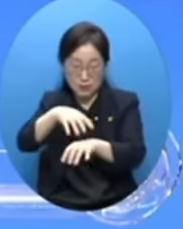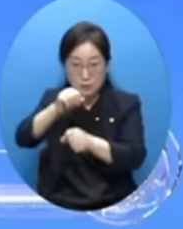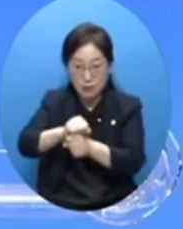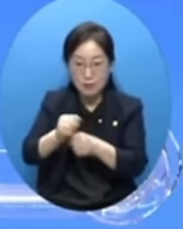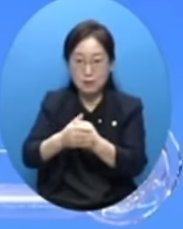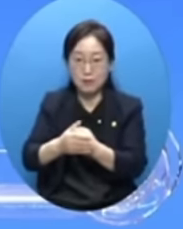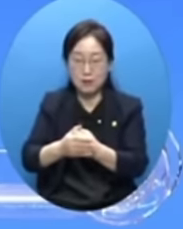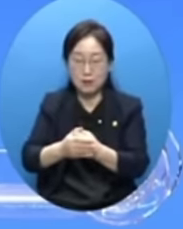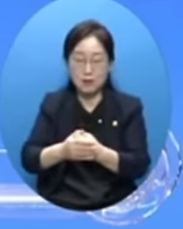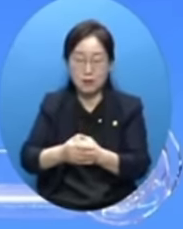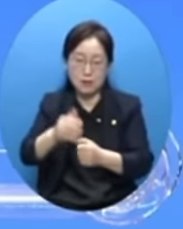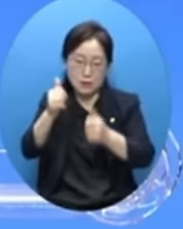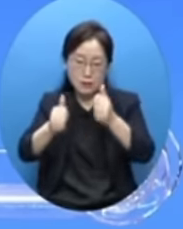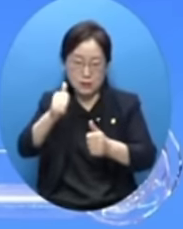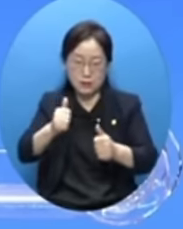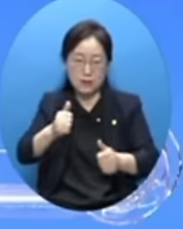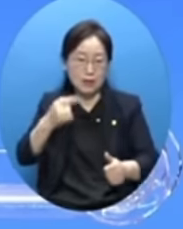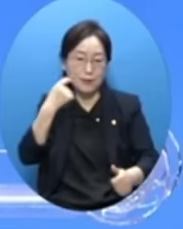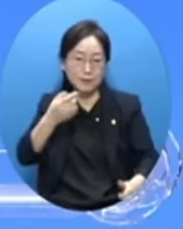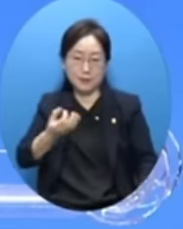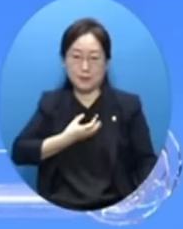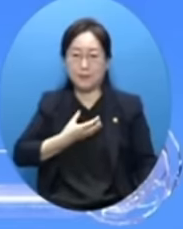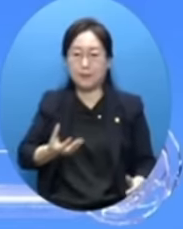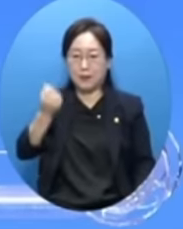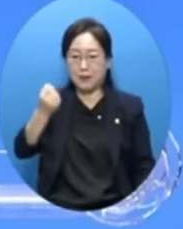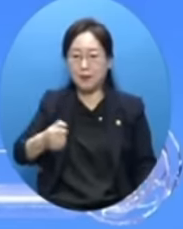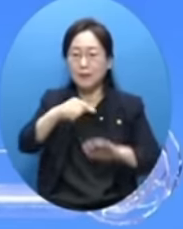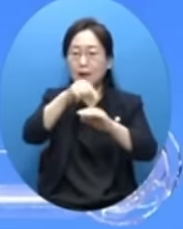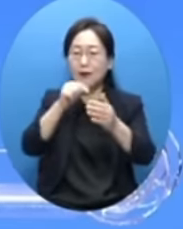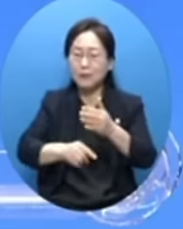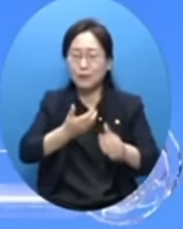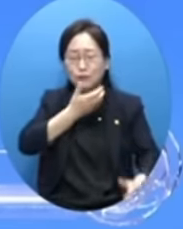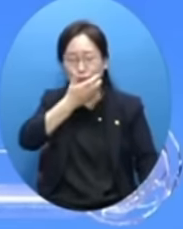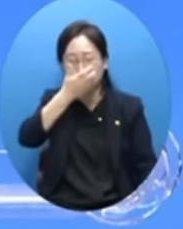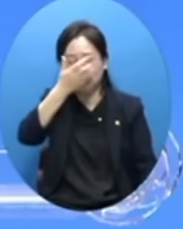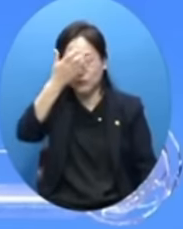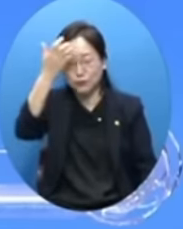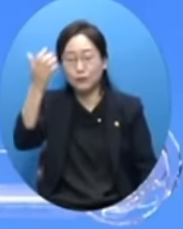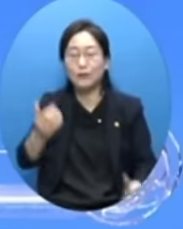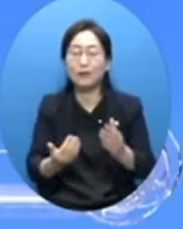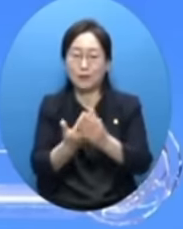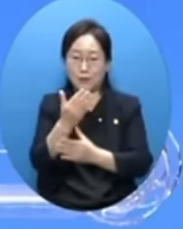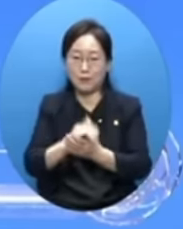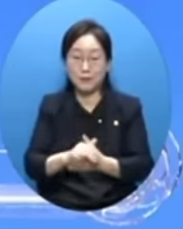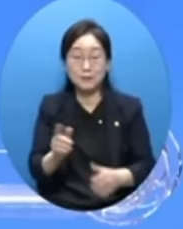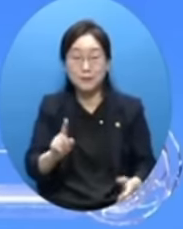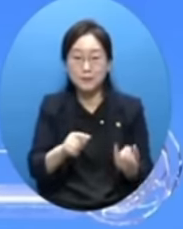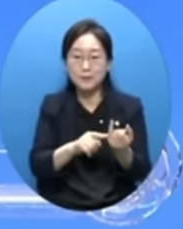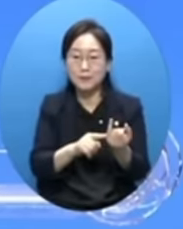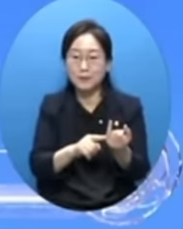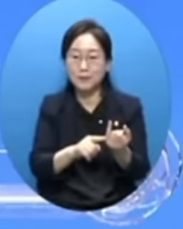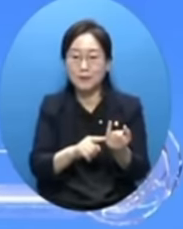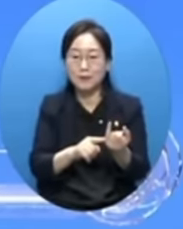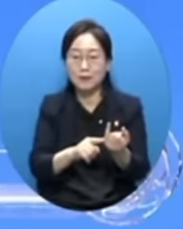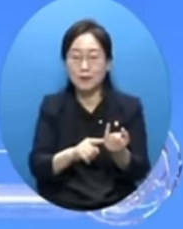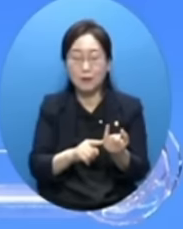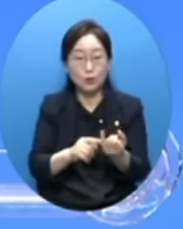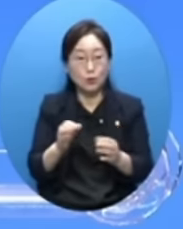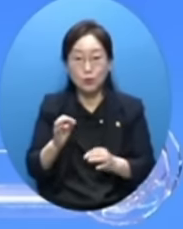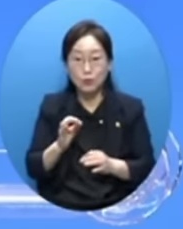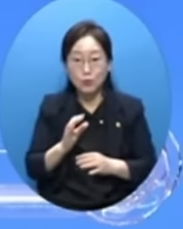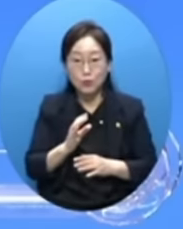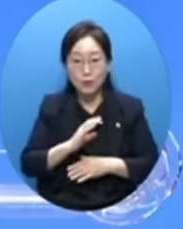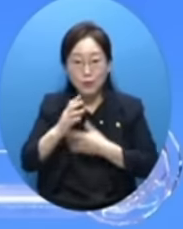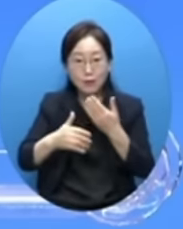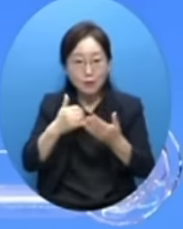따고 이제 마음에 계속 꿈이 생겼습니다. 그런데 그의 삶을 변화시킨 또 놀라운 말씀을